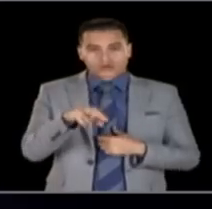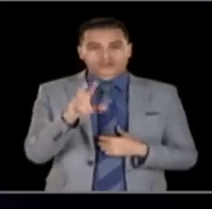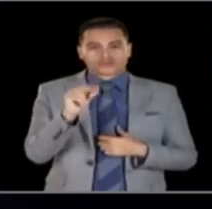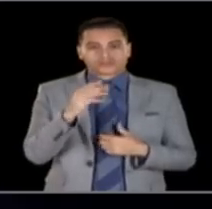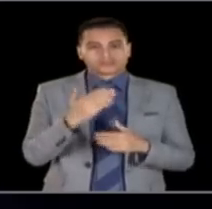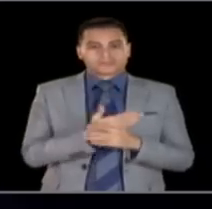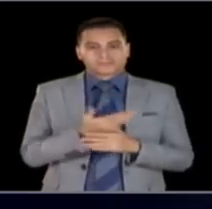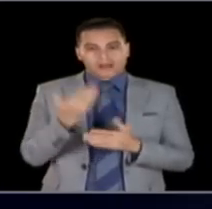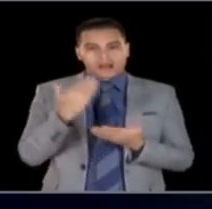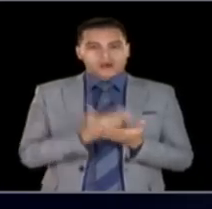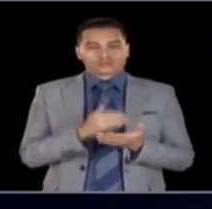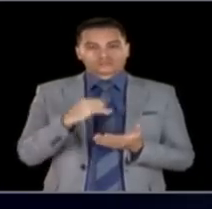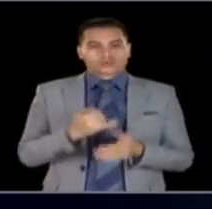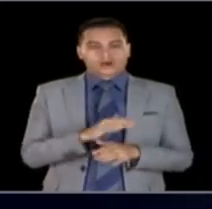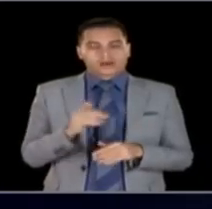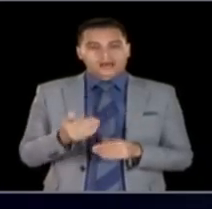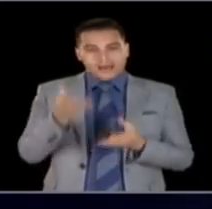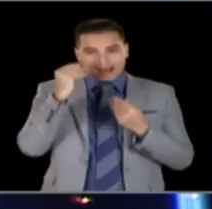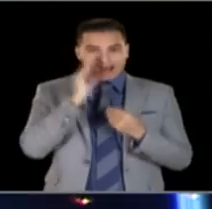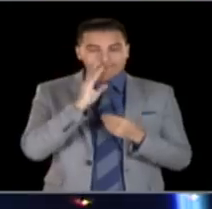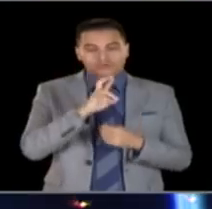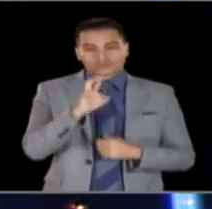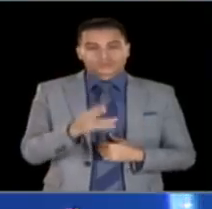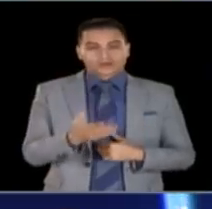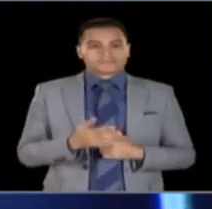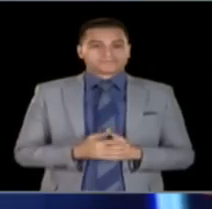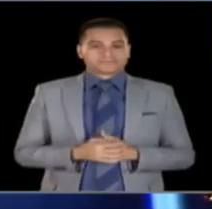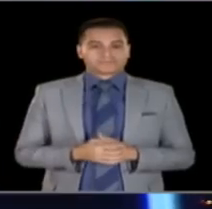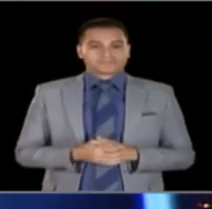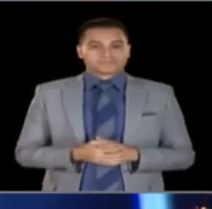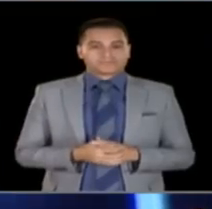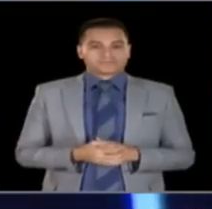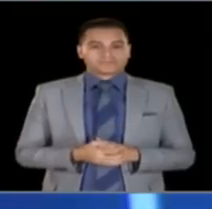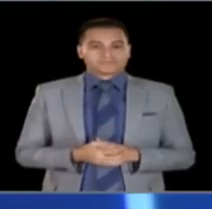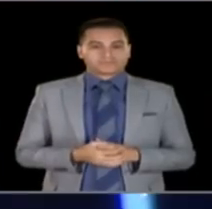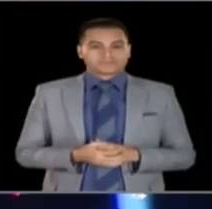الأول. علم، والسؤال هو